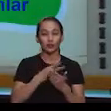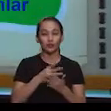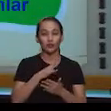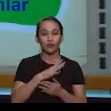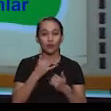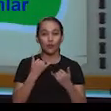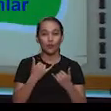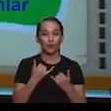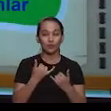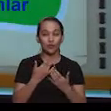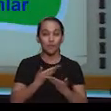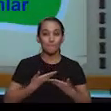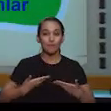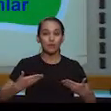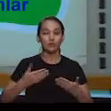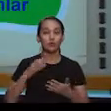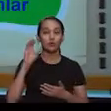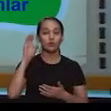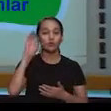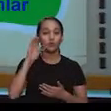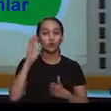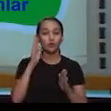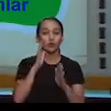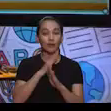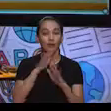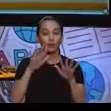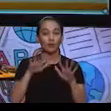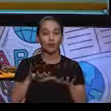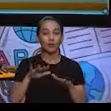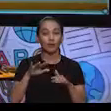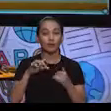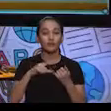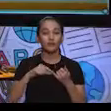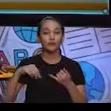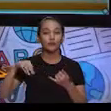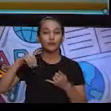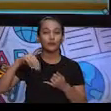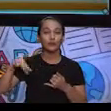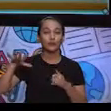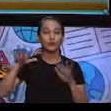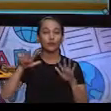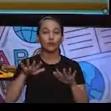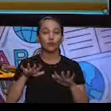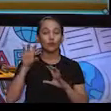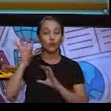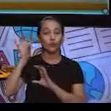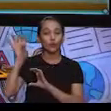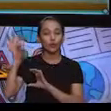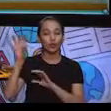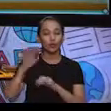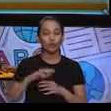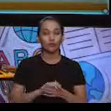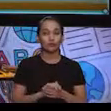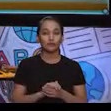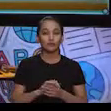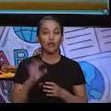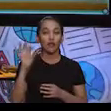biz O'zbekiston tabiatining joylari haqida, cho'llar, dashtlar, tog'liklar haqida